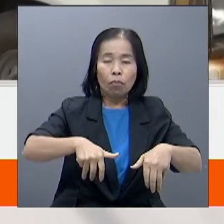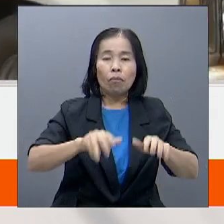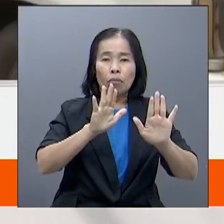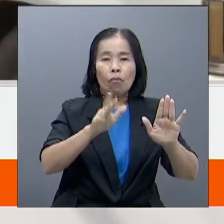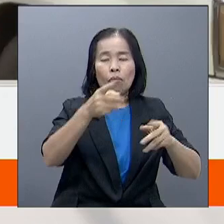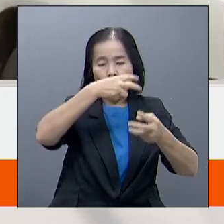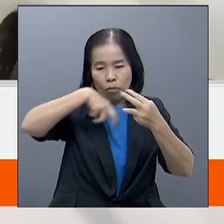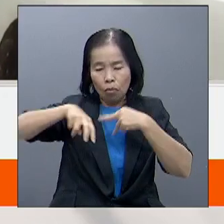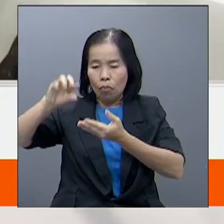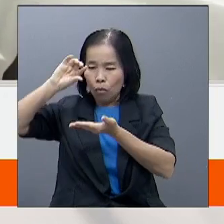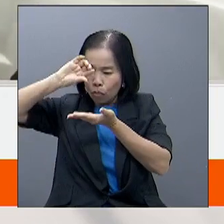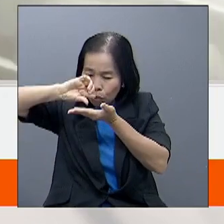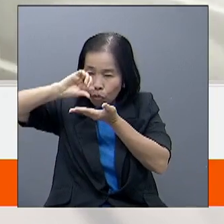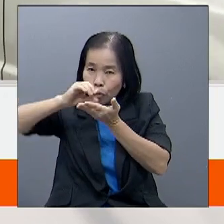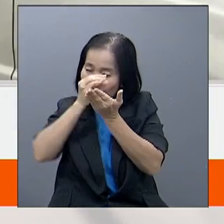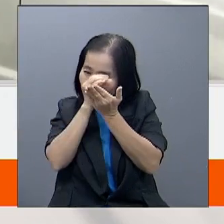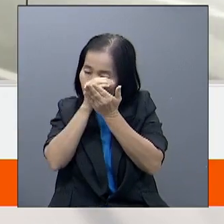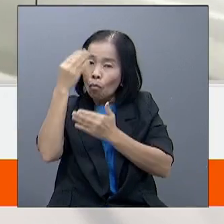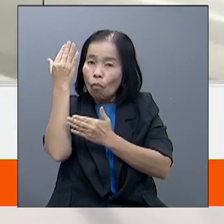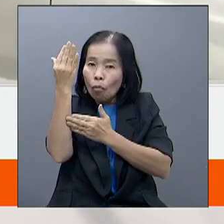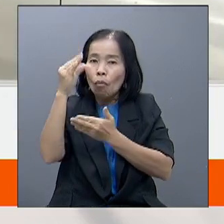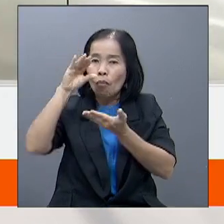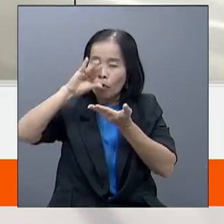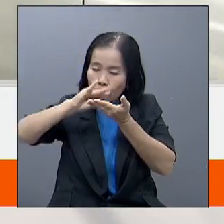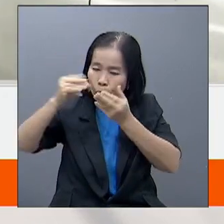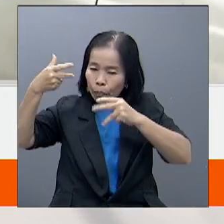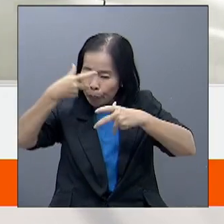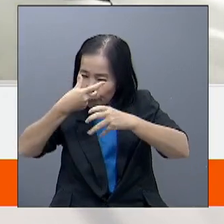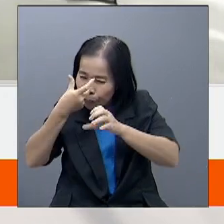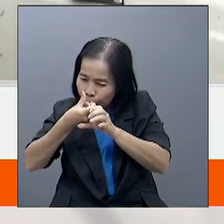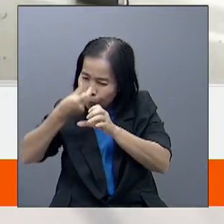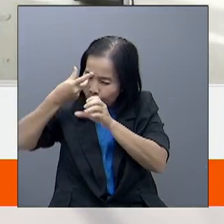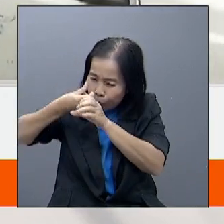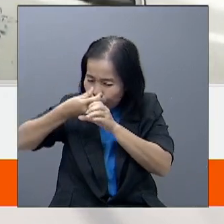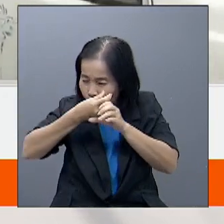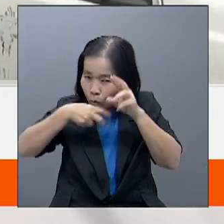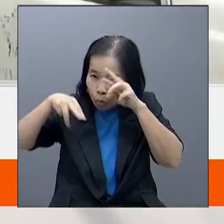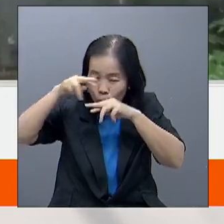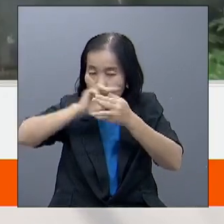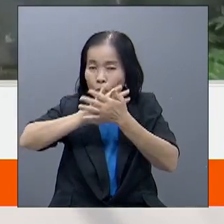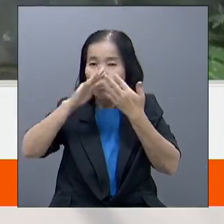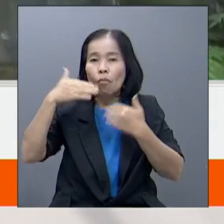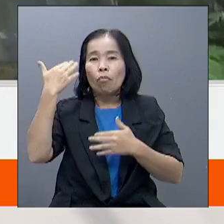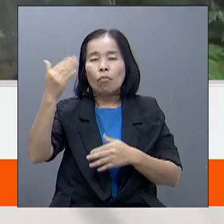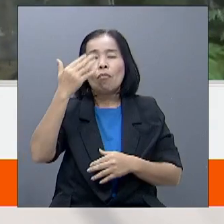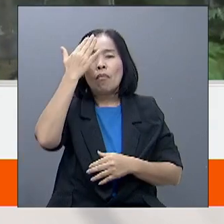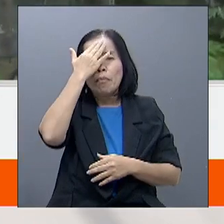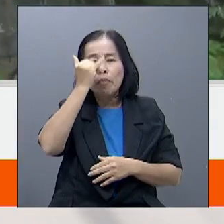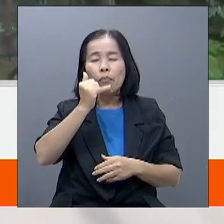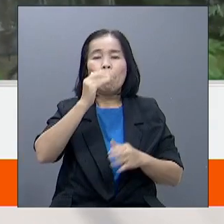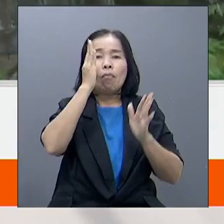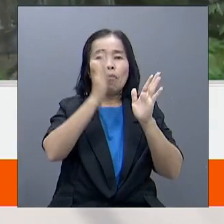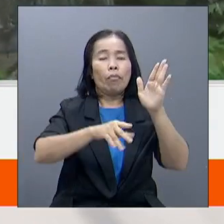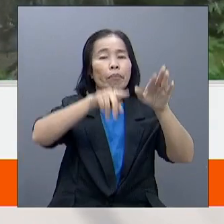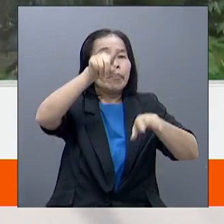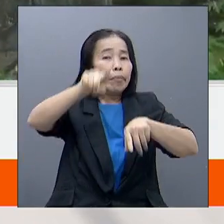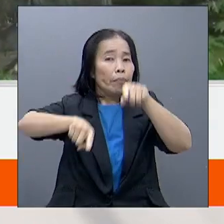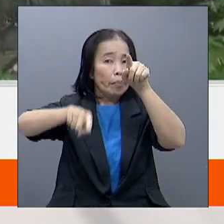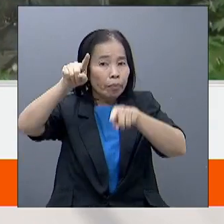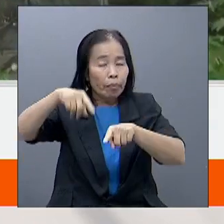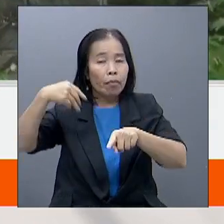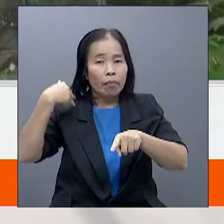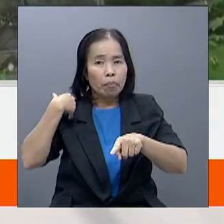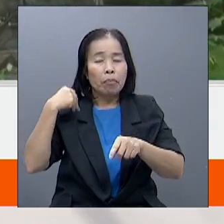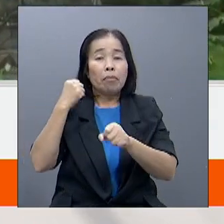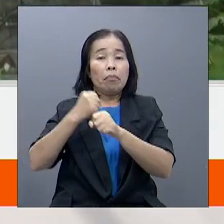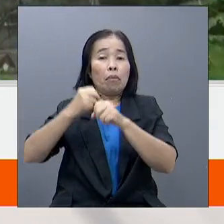ษานะครับว่ามีผลข้างเคียงมีผลดีผลเสียอย่างไรอย่าลืมวัคซีนบางใบในบางไปทำวิจัย